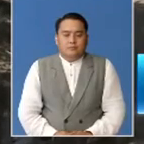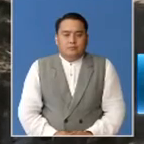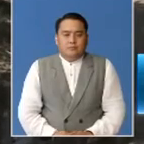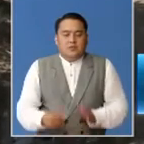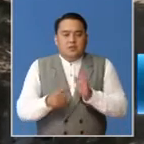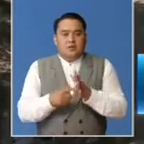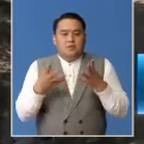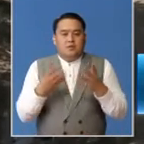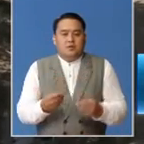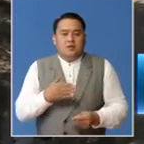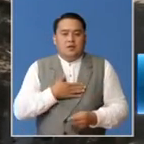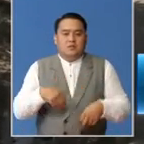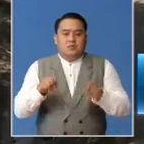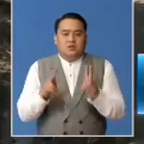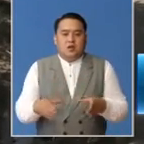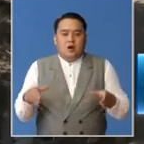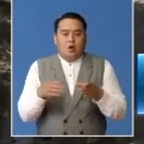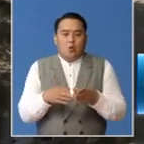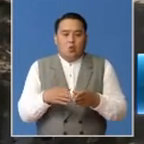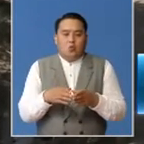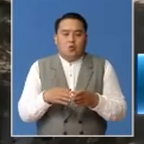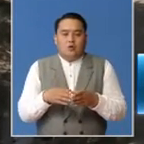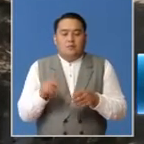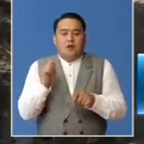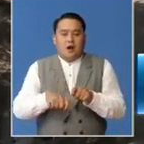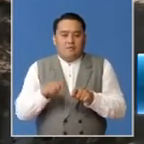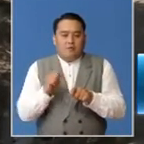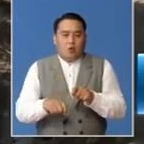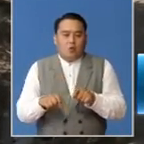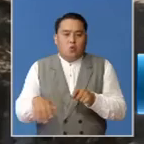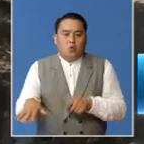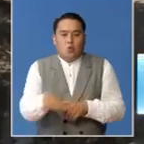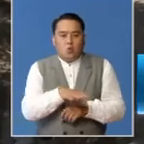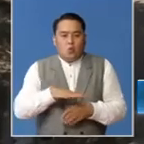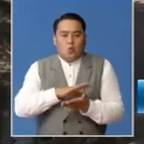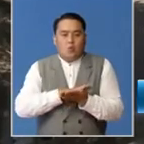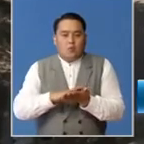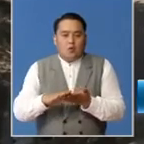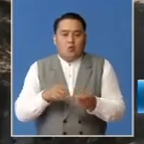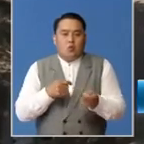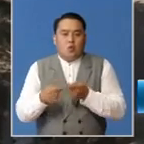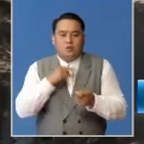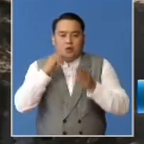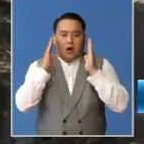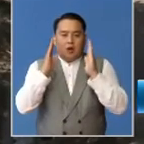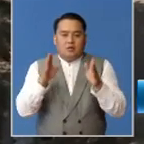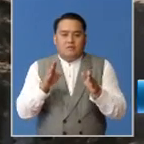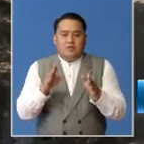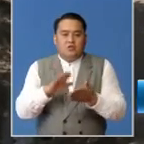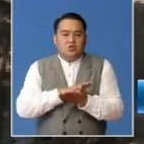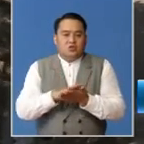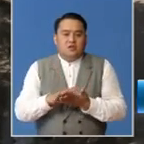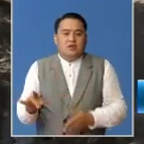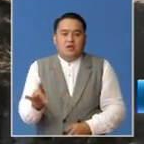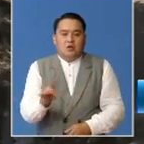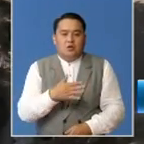Семь дней в неделю наша специальная рабочая группа выходит на рейд и проводит уборку вдоль трассы. Руководство района уделяет огромное внимание чистоте